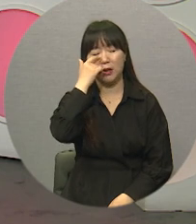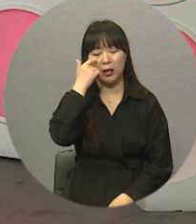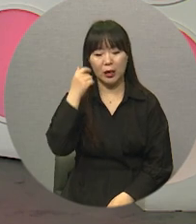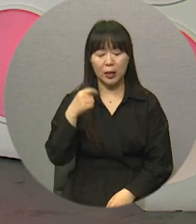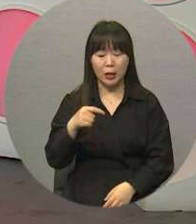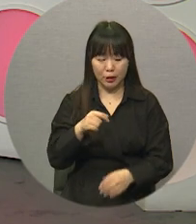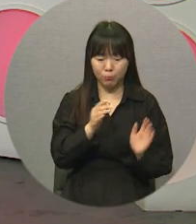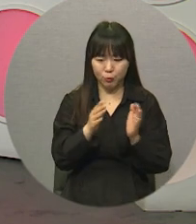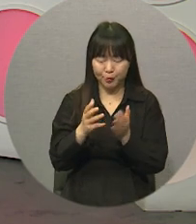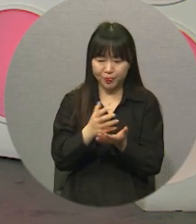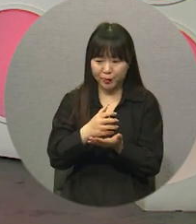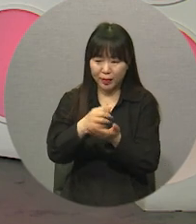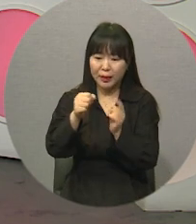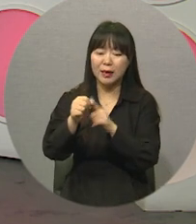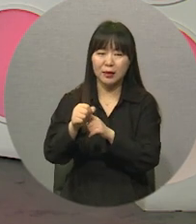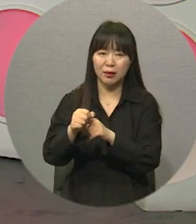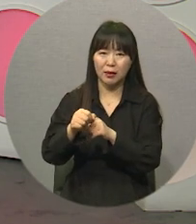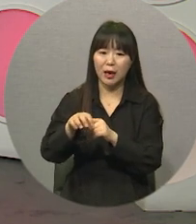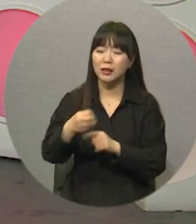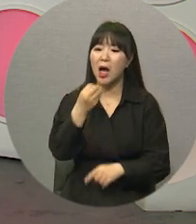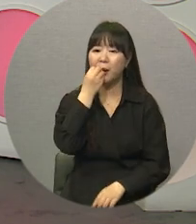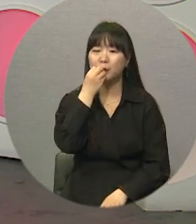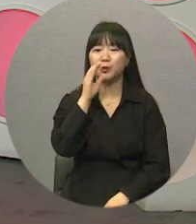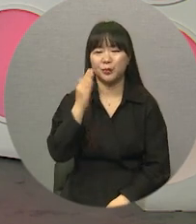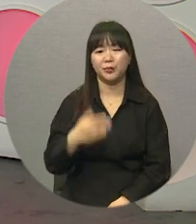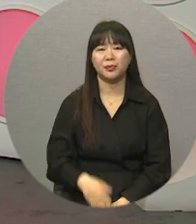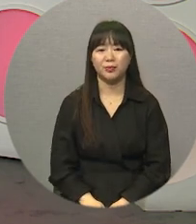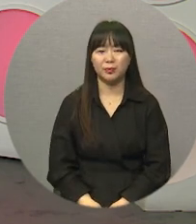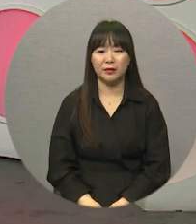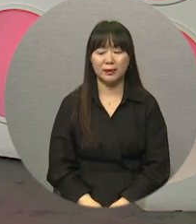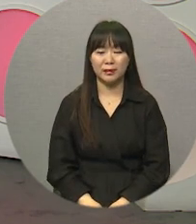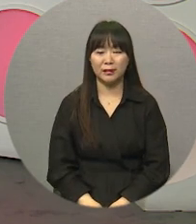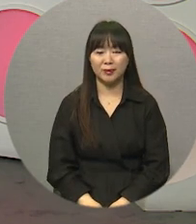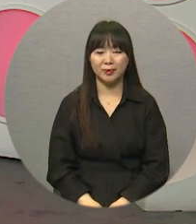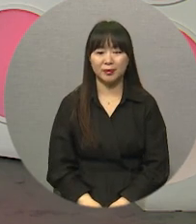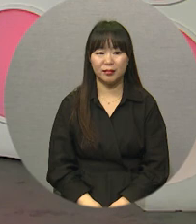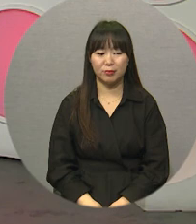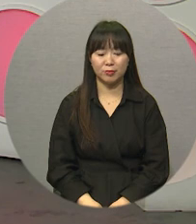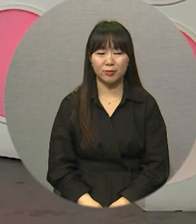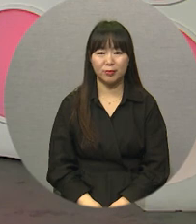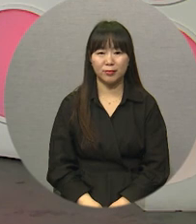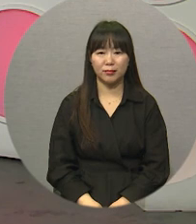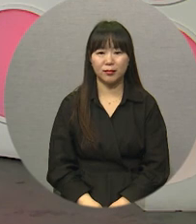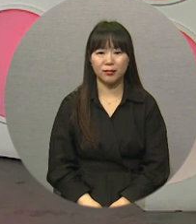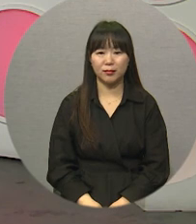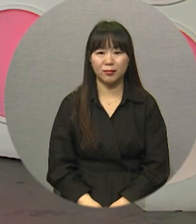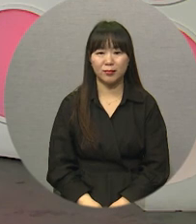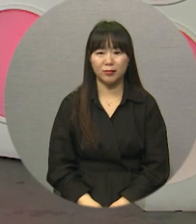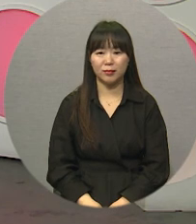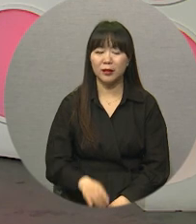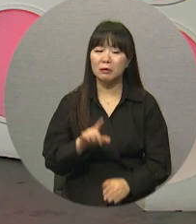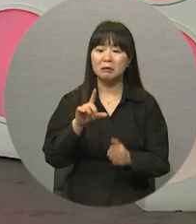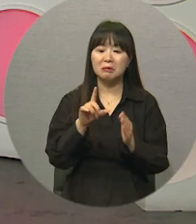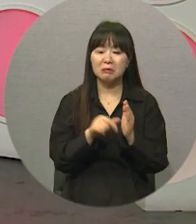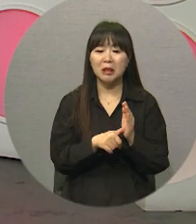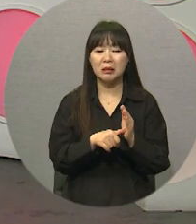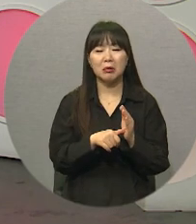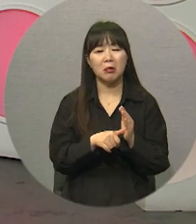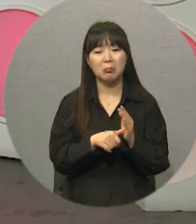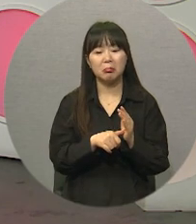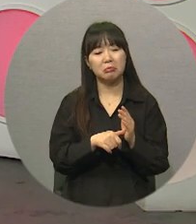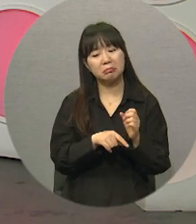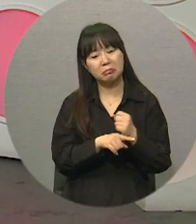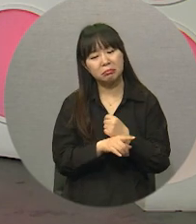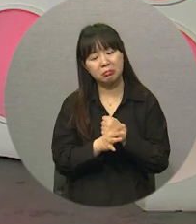챙겼다가 꺼내 먹어. 라고 말했습니다. 그 당시엔 핫핫한 농담이라고